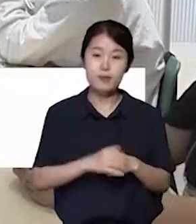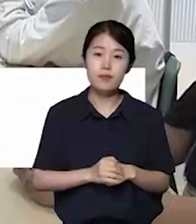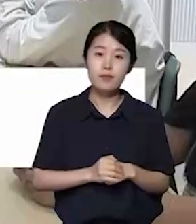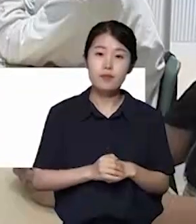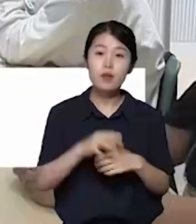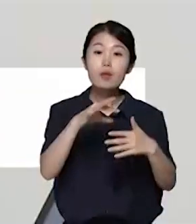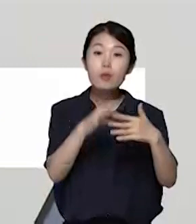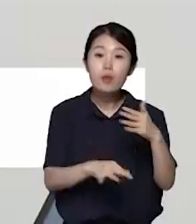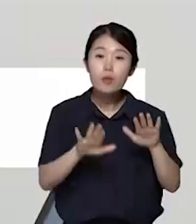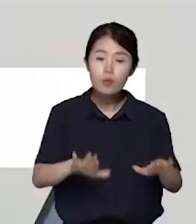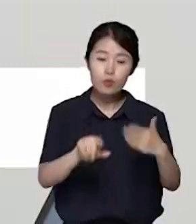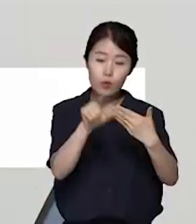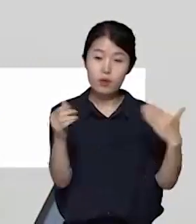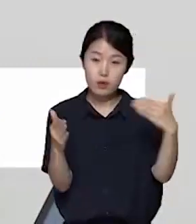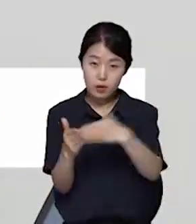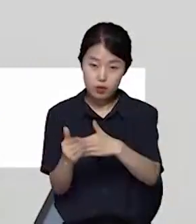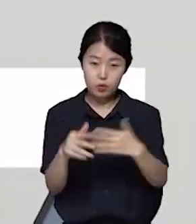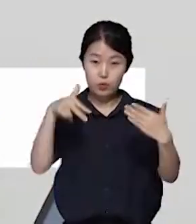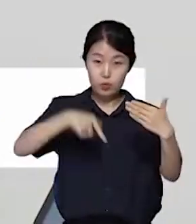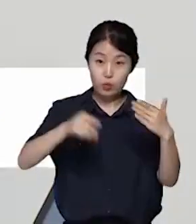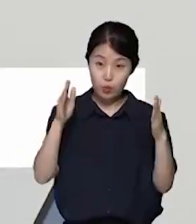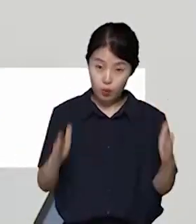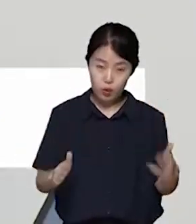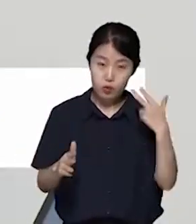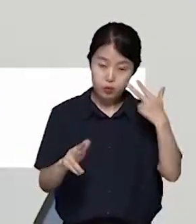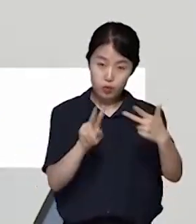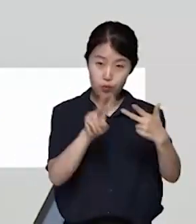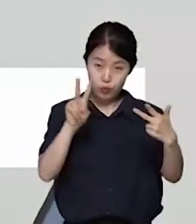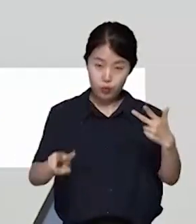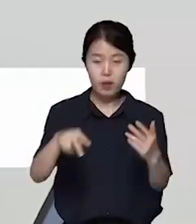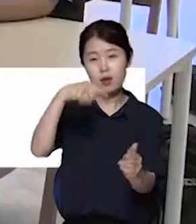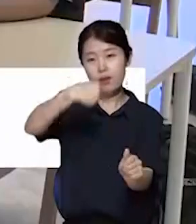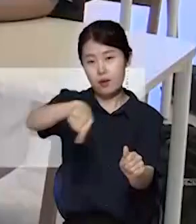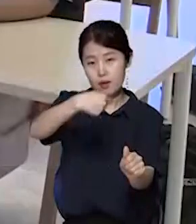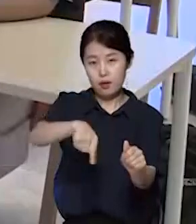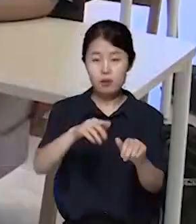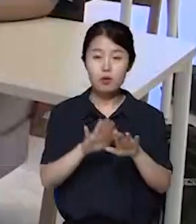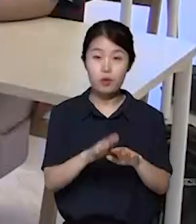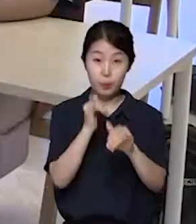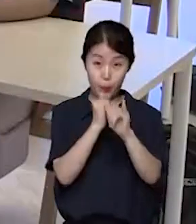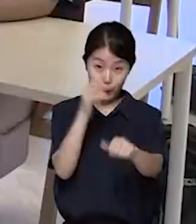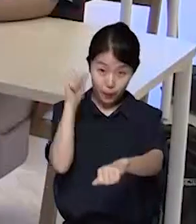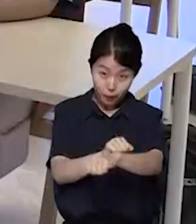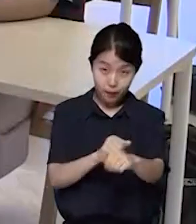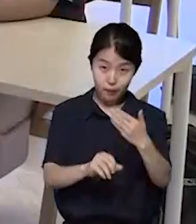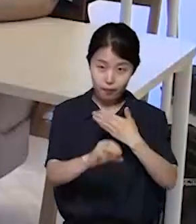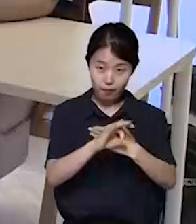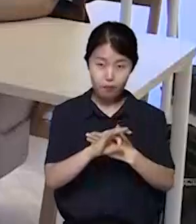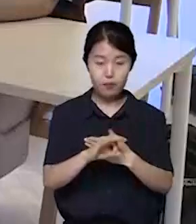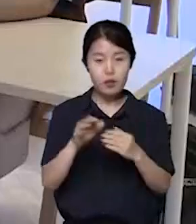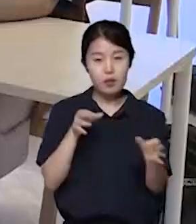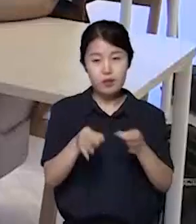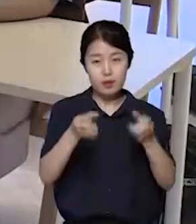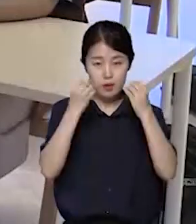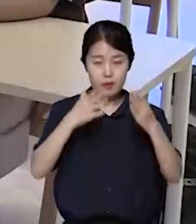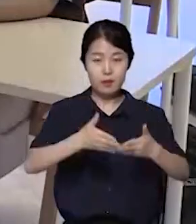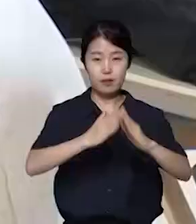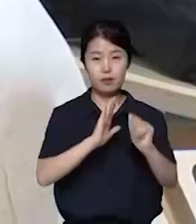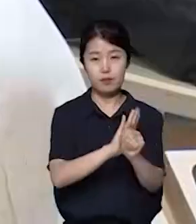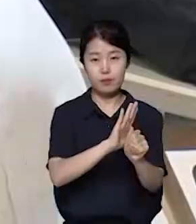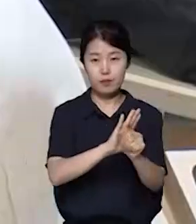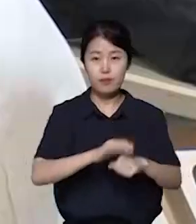해당 프로그램은 오는 9월까지 9주 동안 매주 두 차례 진행되며 우수 교육생에겐 후속 창업 지원의 혜택이